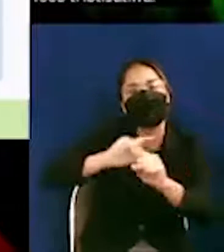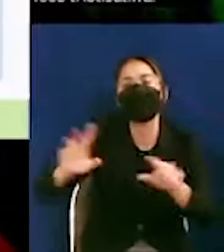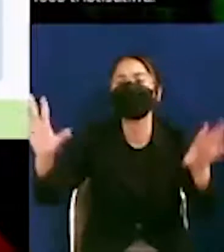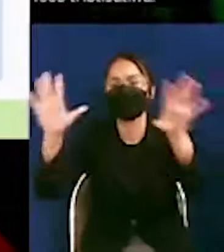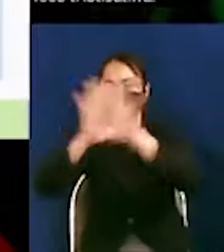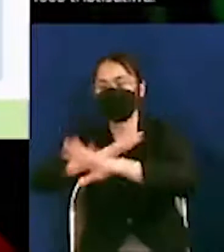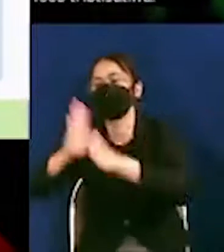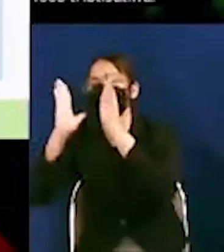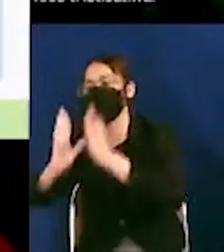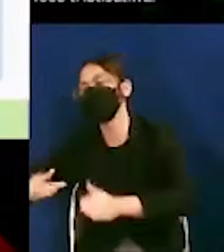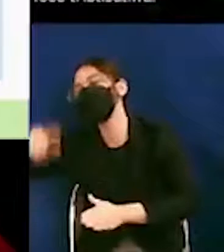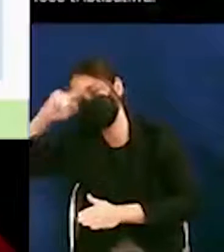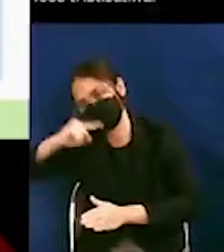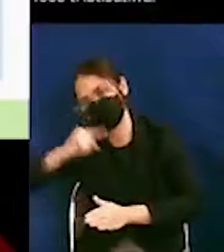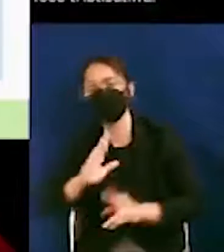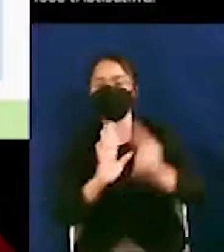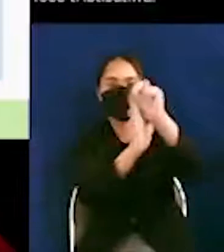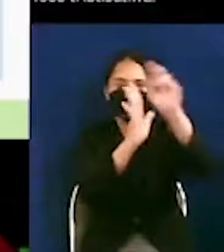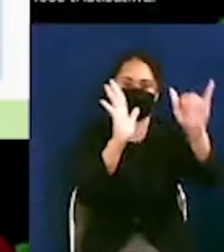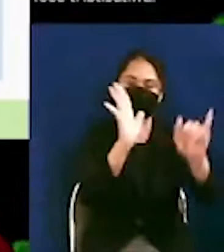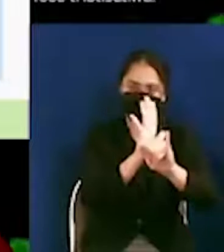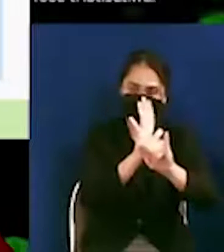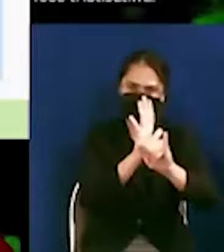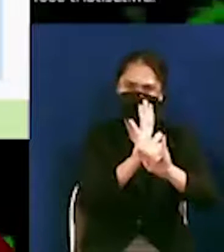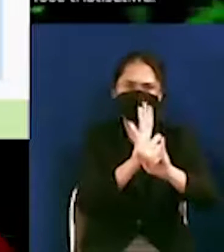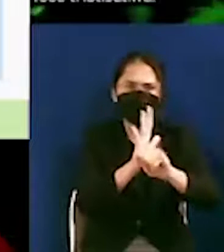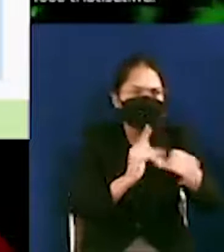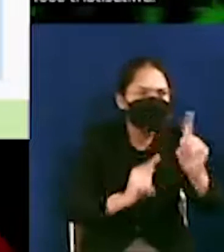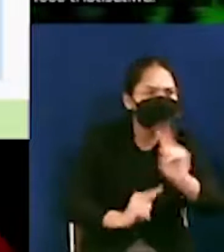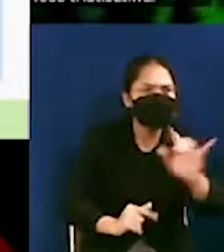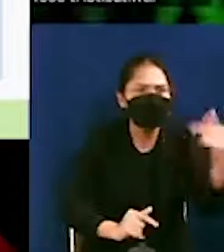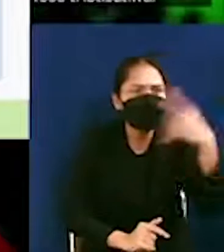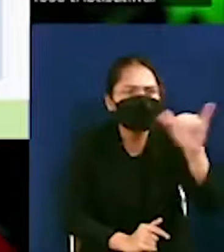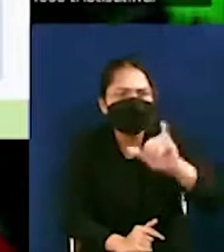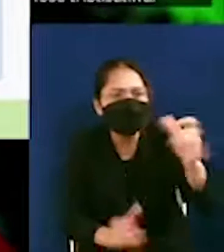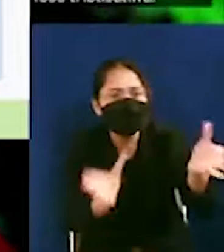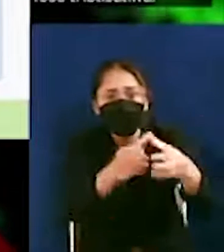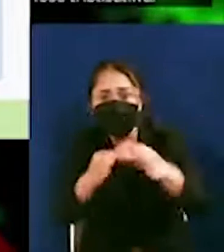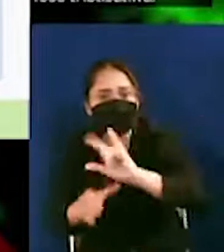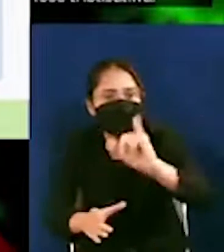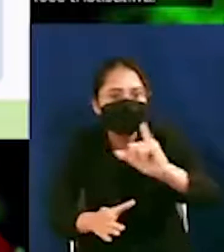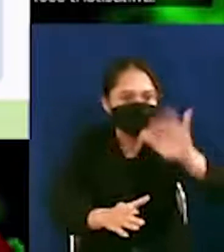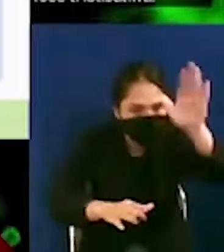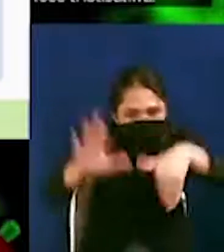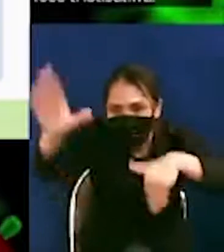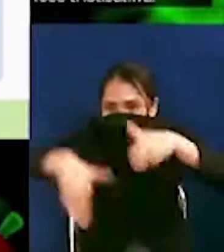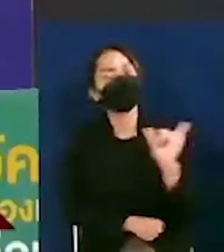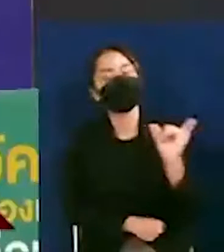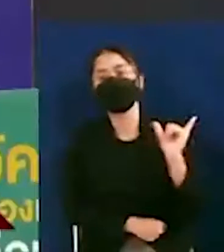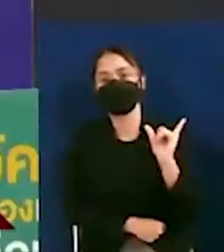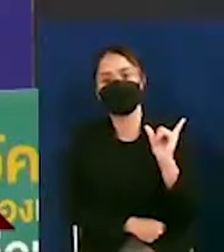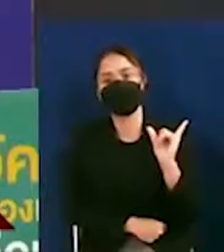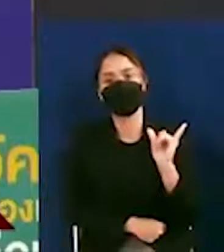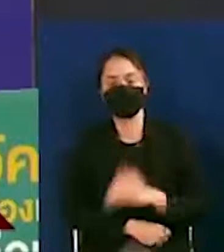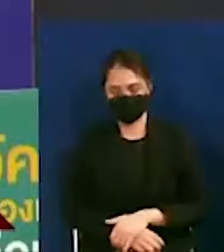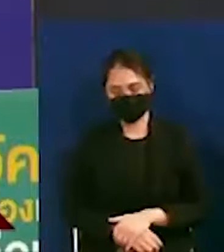คนไทยอันนี้เป็นนโยบายที่เราพยายามเก็บตกในกรุงเทพมหานครทั้งหมด หรืออาจจะมีปริมณฑลในกลุ่มของผู้สูงอายุท่านผู้อ